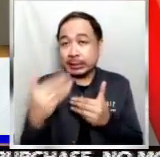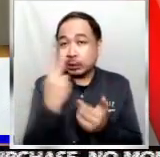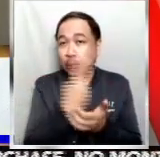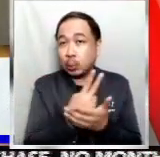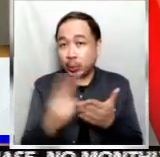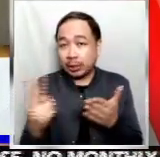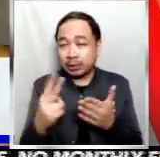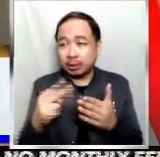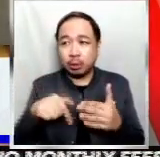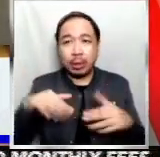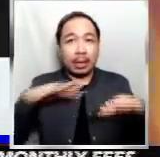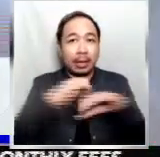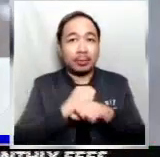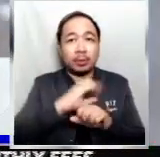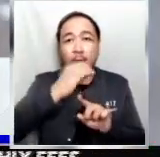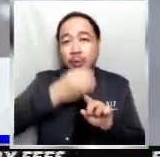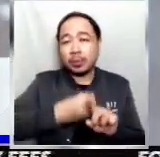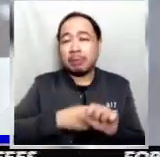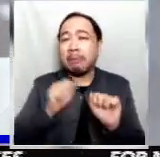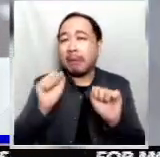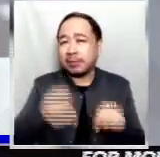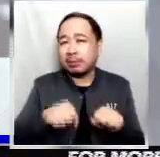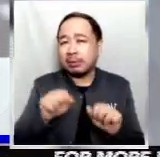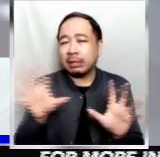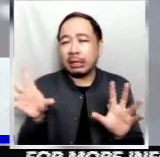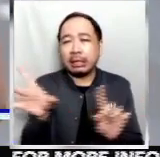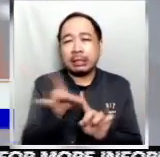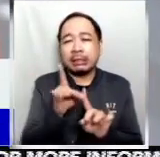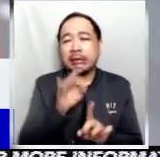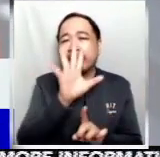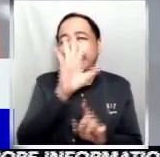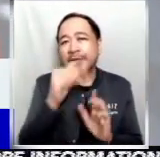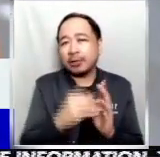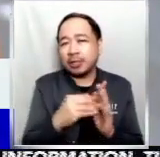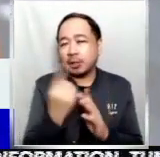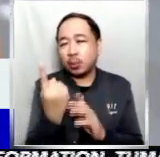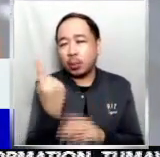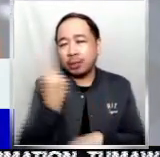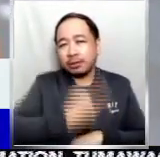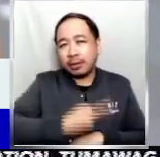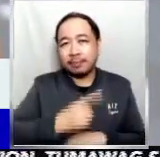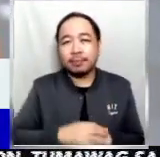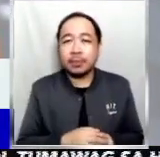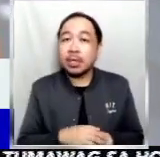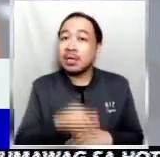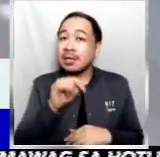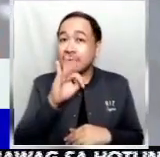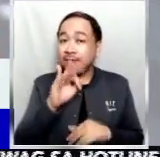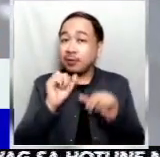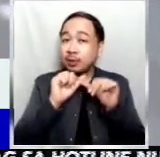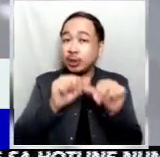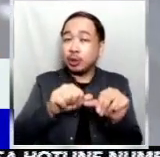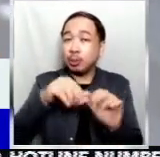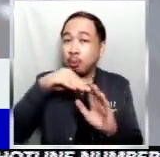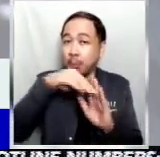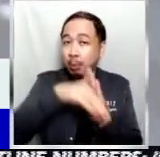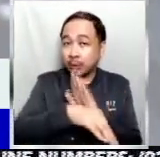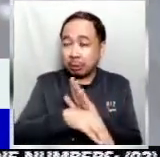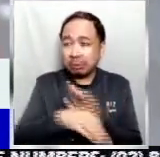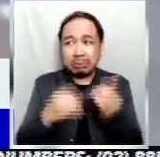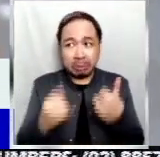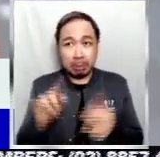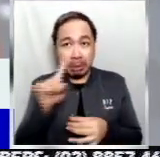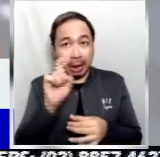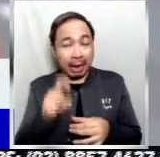less than 5,000 cases per day. Kung hindi magbabago ang trend ng mga bagong kaso, pwede na kaya nating gawin yung mga dati nating